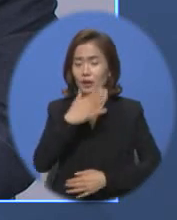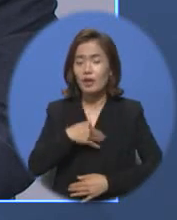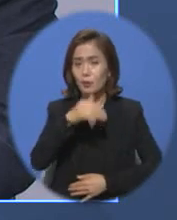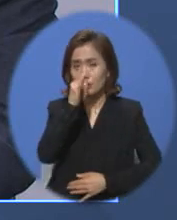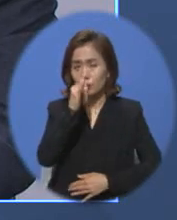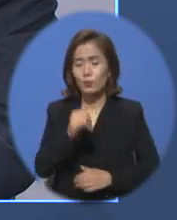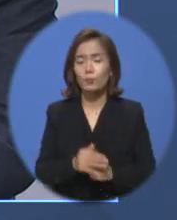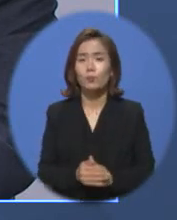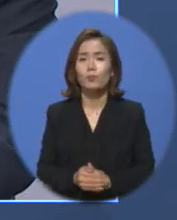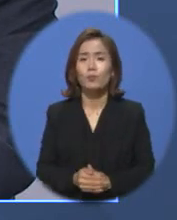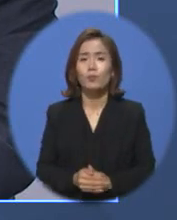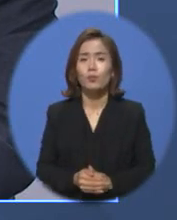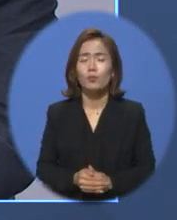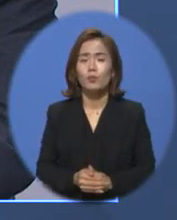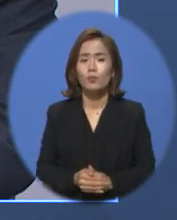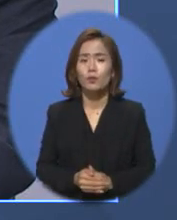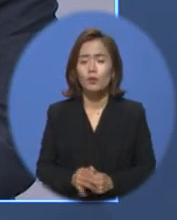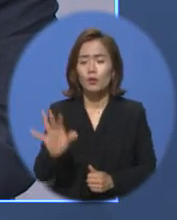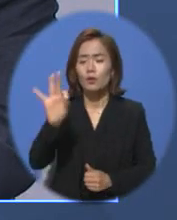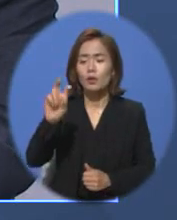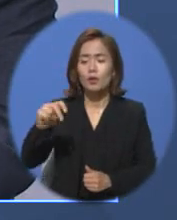이문제에매우높은관심을갖고계신다는것을알고있습니다.우선,